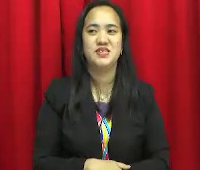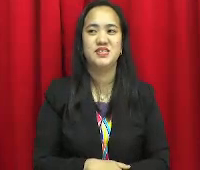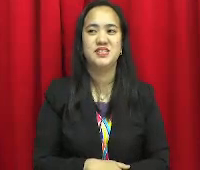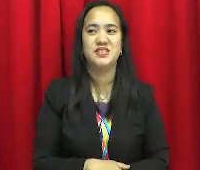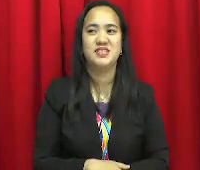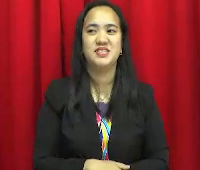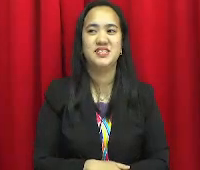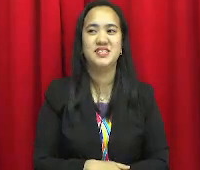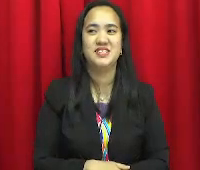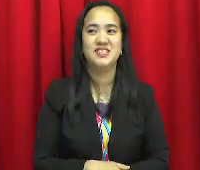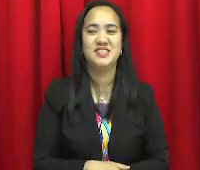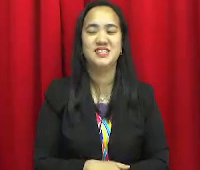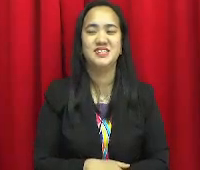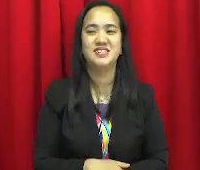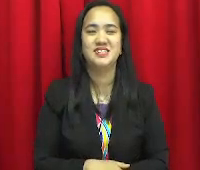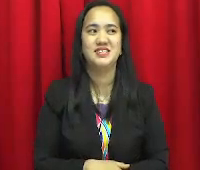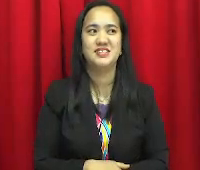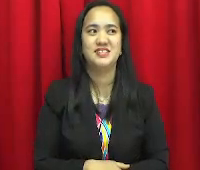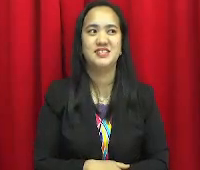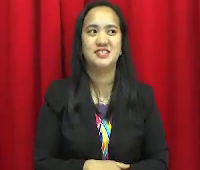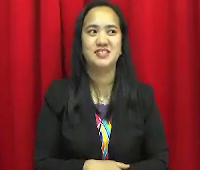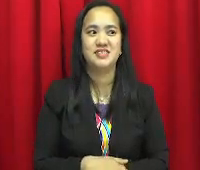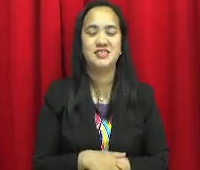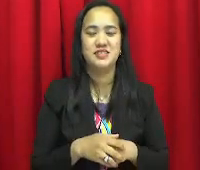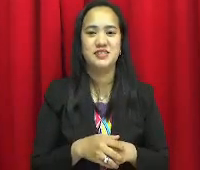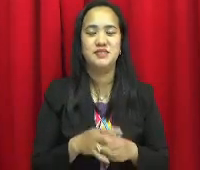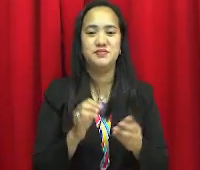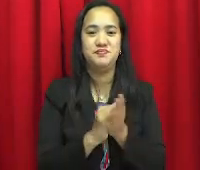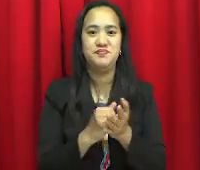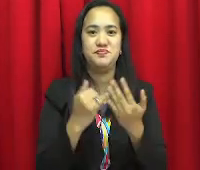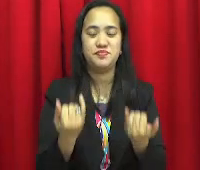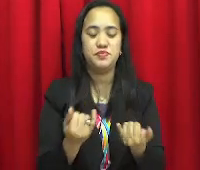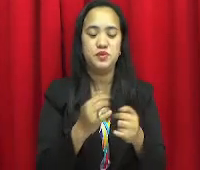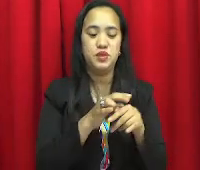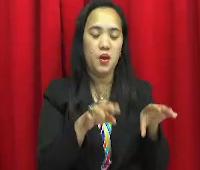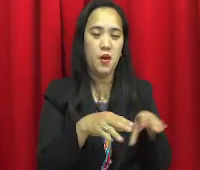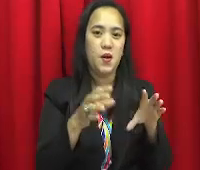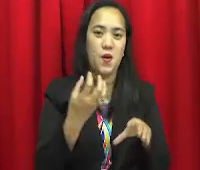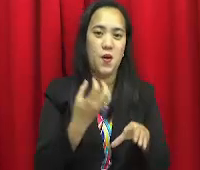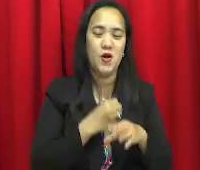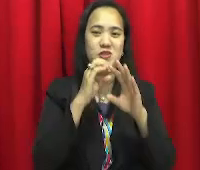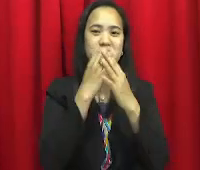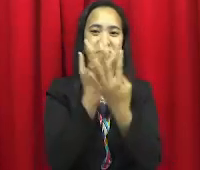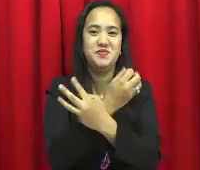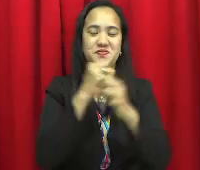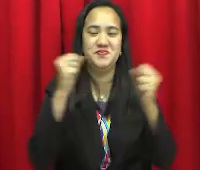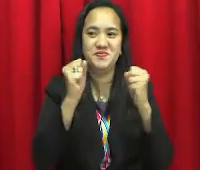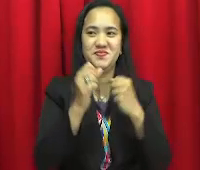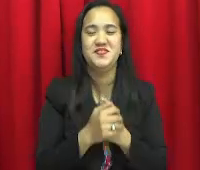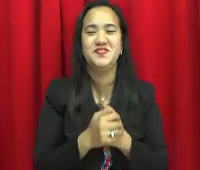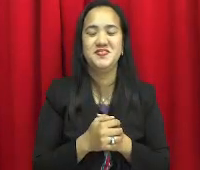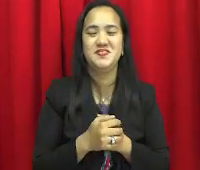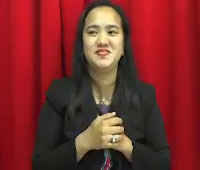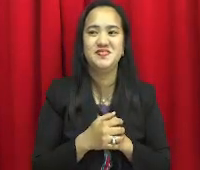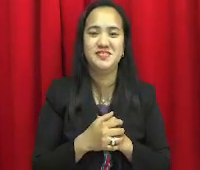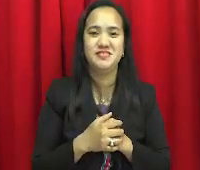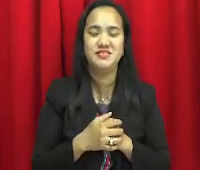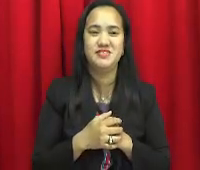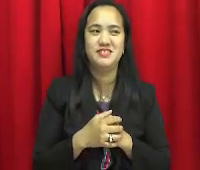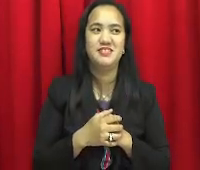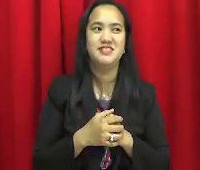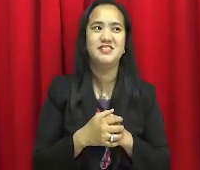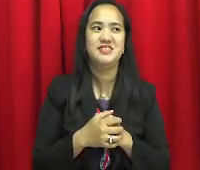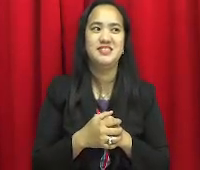Mawawala si kaligtasan. Pastor na ang mawawala. Magsisimula na siyang gawin niya ang kanyang kaligtasan. Trabahuin. All